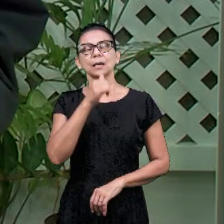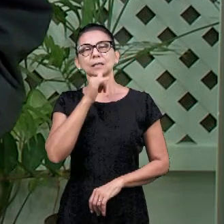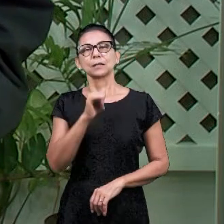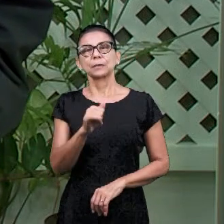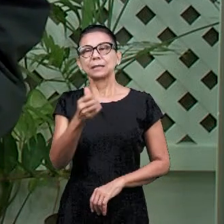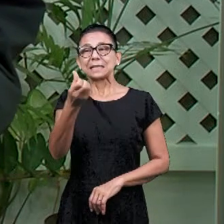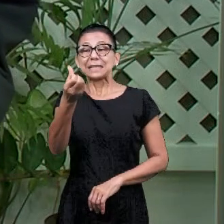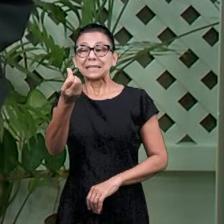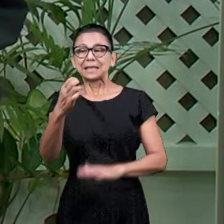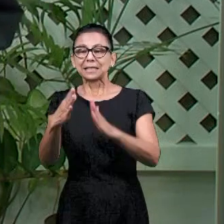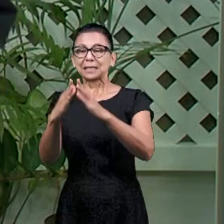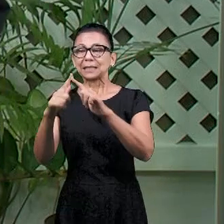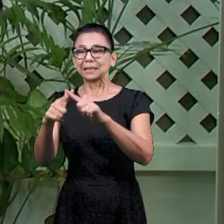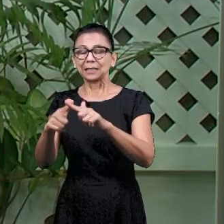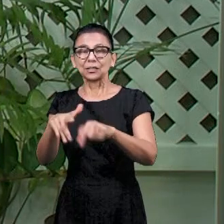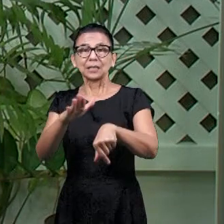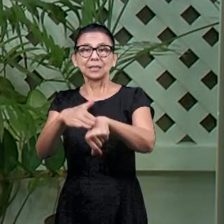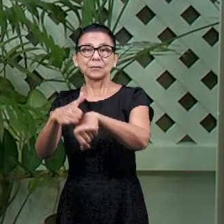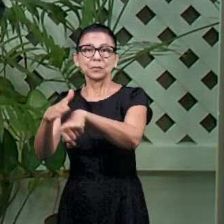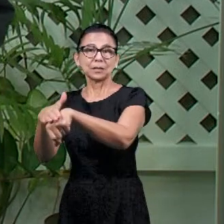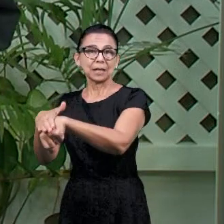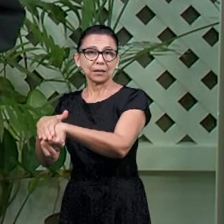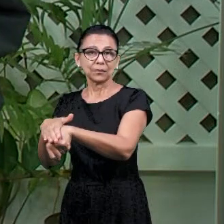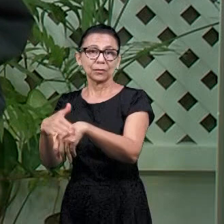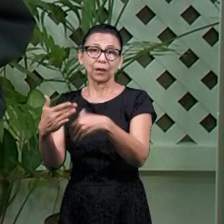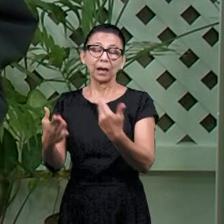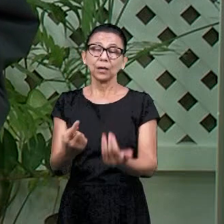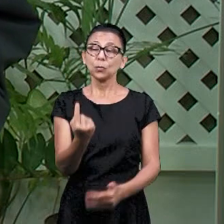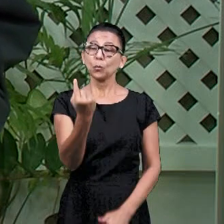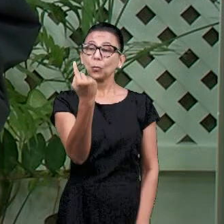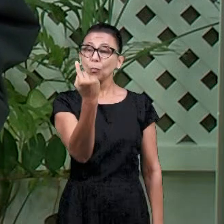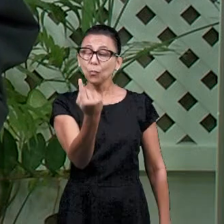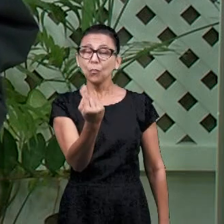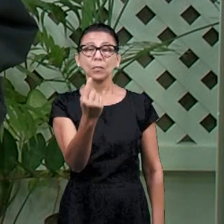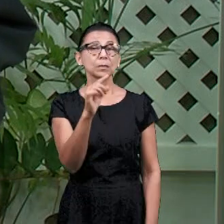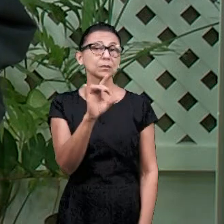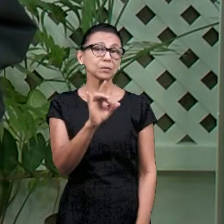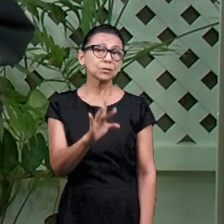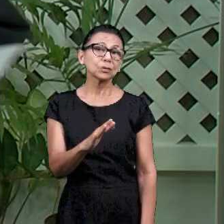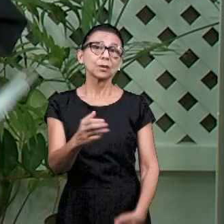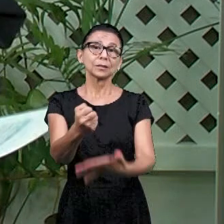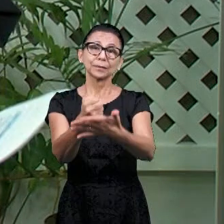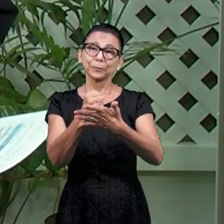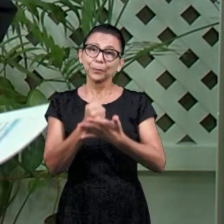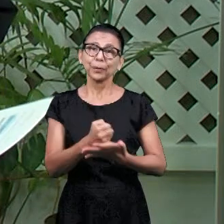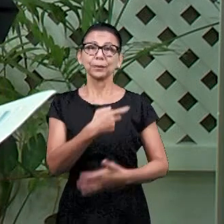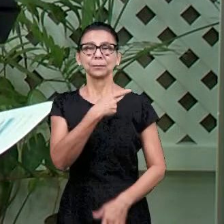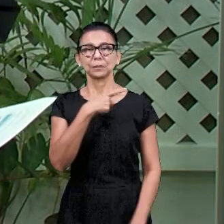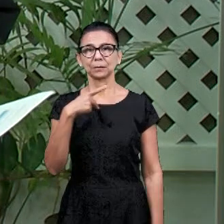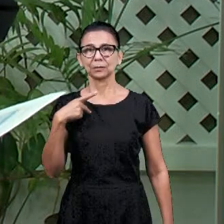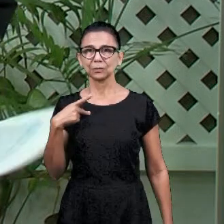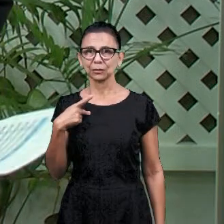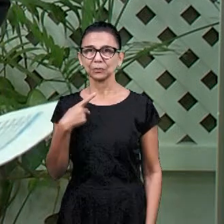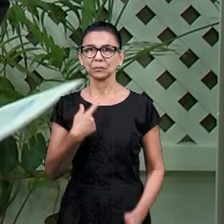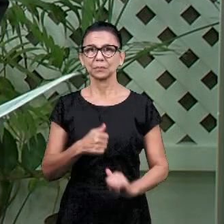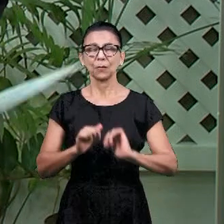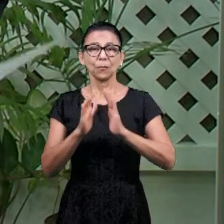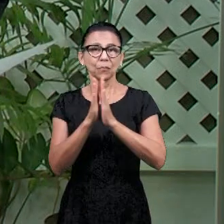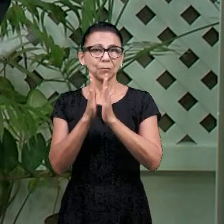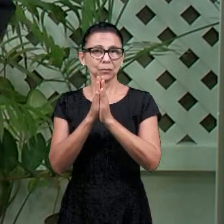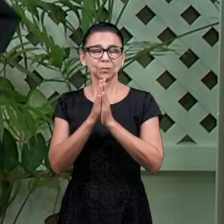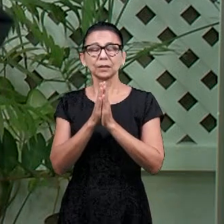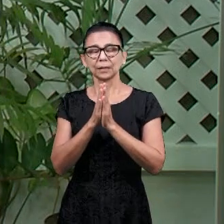région. Il envoie un travail de 6 églises. Il envoie de 1 parce que les autres 5, ce n'est pas possible de faire. On